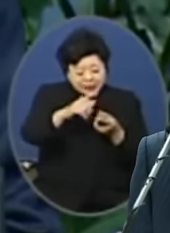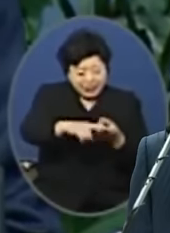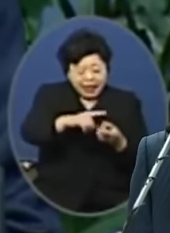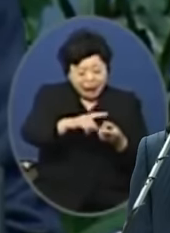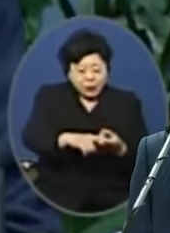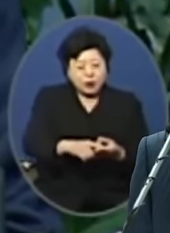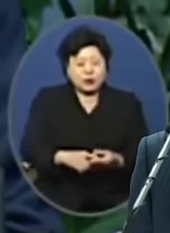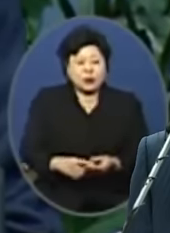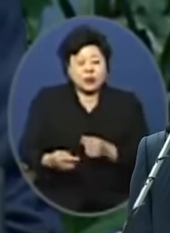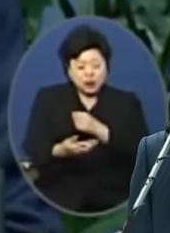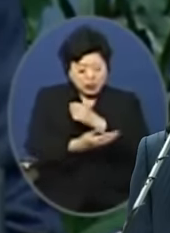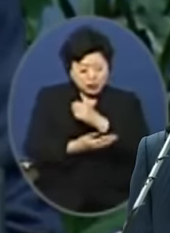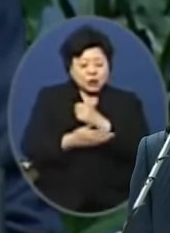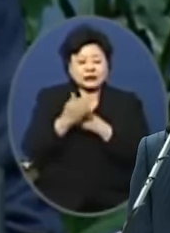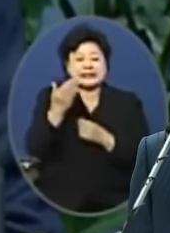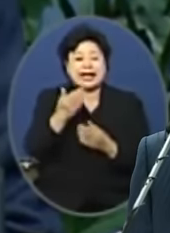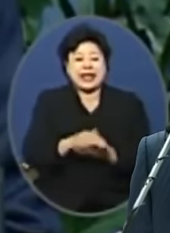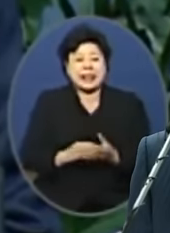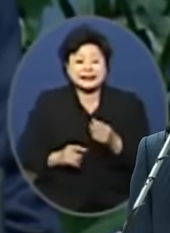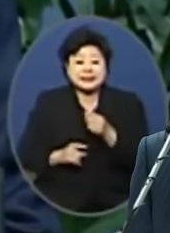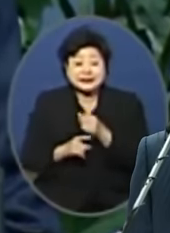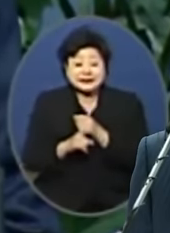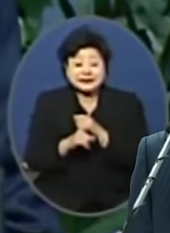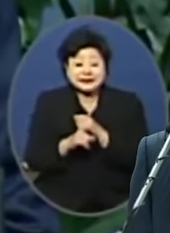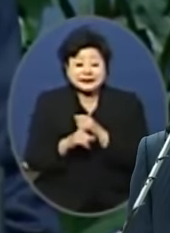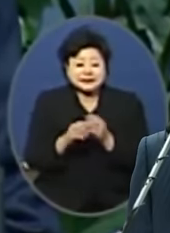그대로 이루어진다는 것입니다.